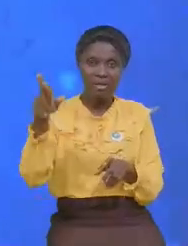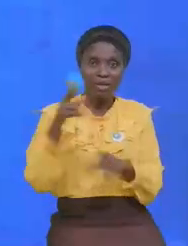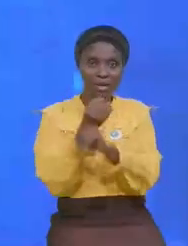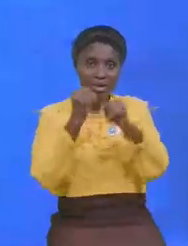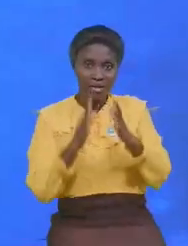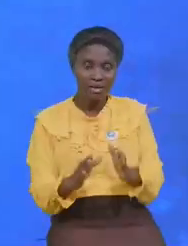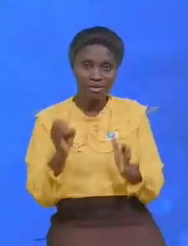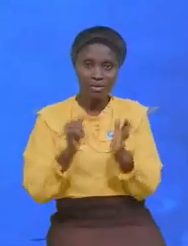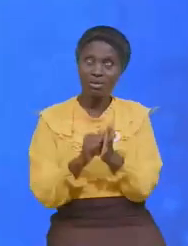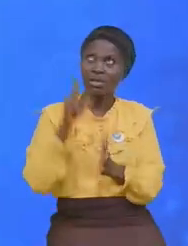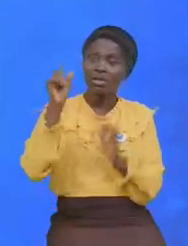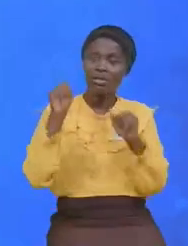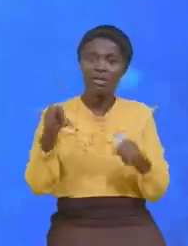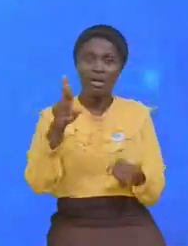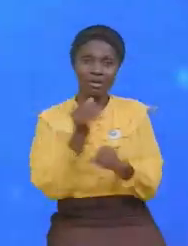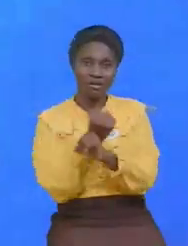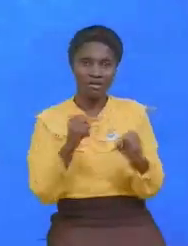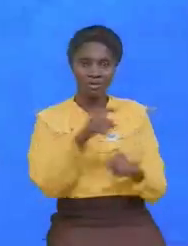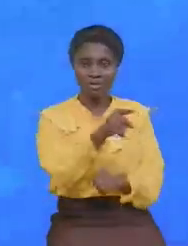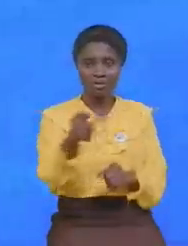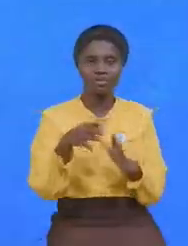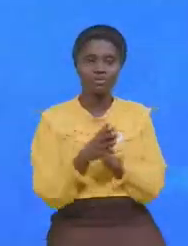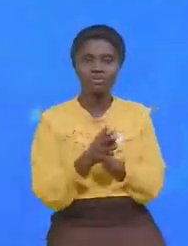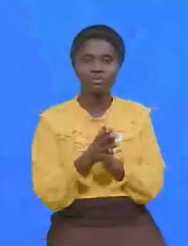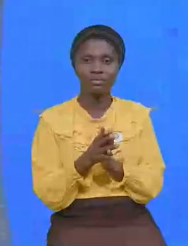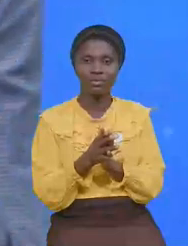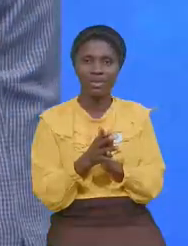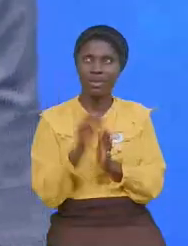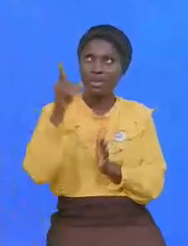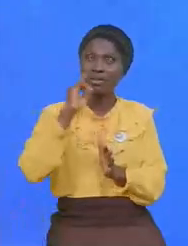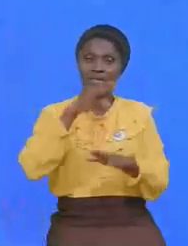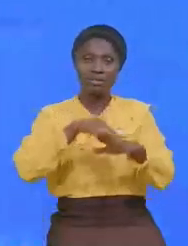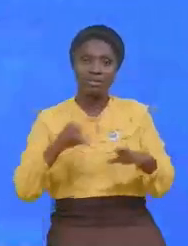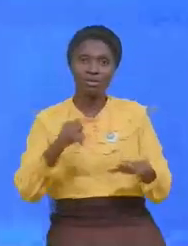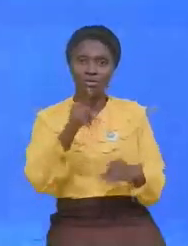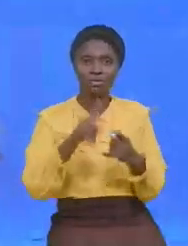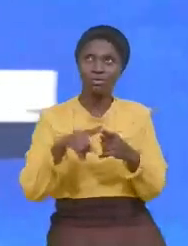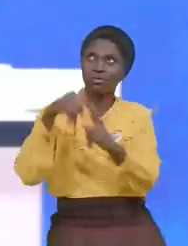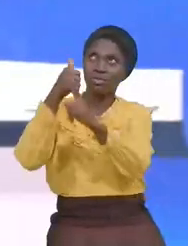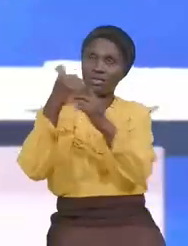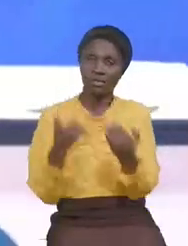rédempteur, pour te racheter. Il t'appelle à lui-même ce soir.